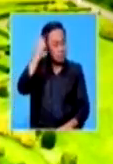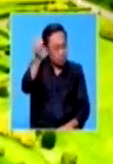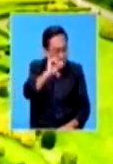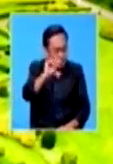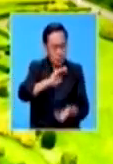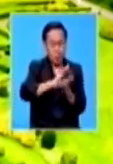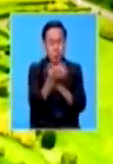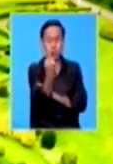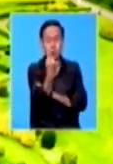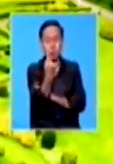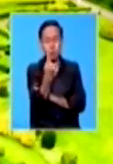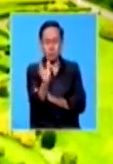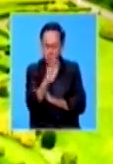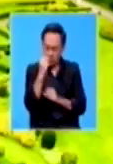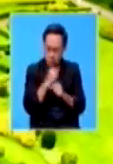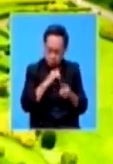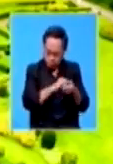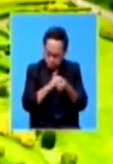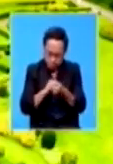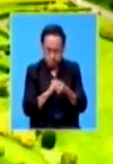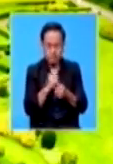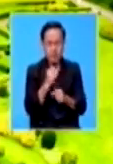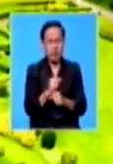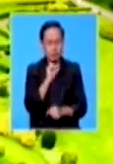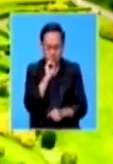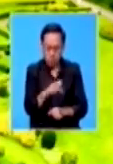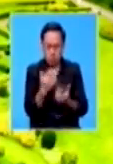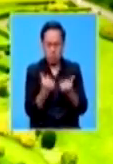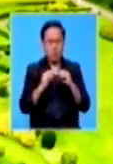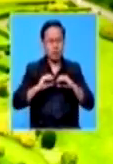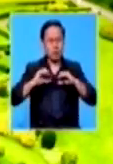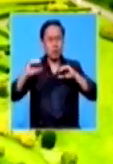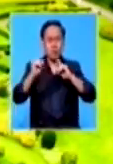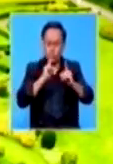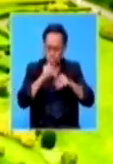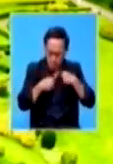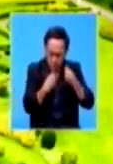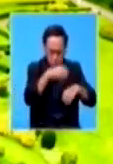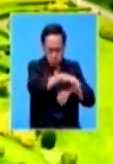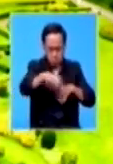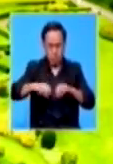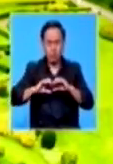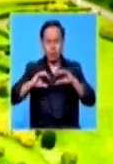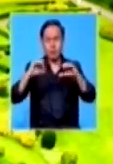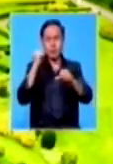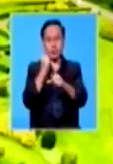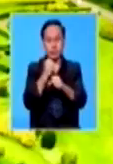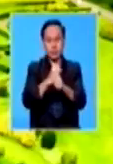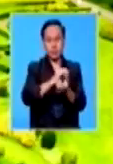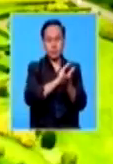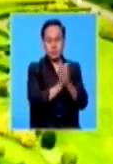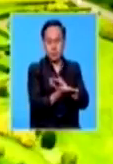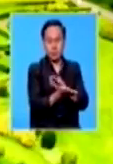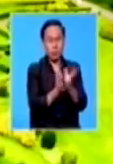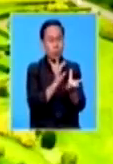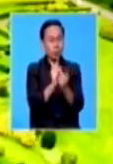เดียวมันก็ทำงานกันไม่ได้หมดอ่ะเข้าใจตรงนี้ผมด้วยนะวันนี้รัฐบาลพยายามให้ทุกหน่วยงานเขาทำงานให้เขามีการเปลี่ยนแปลงว่าท